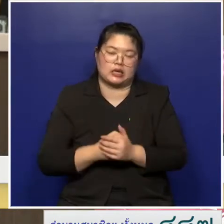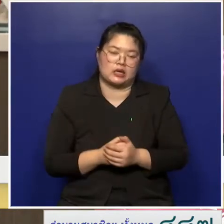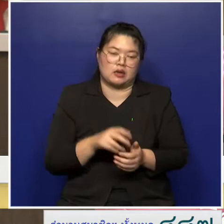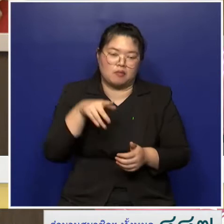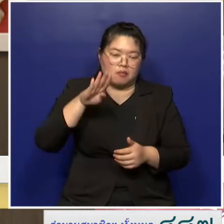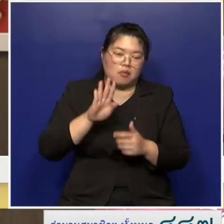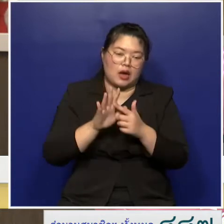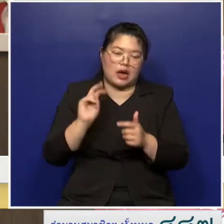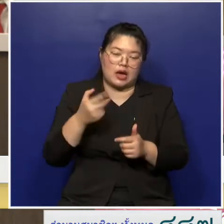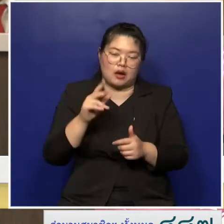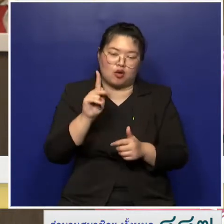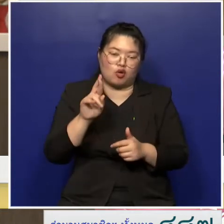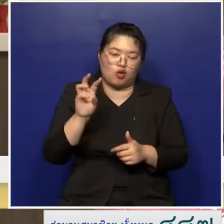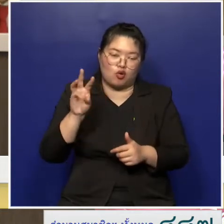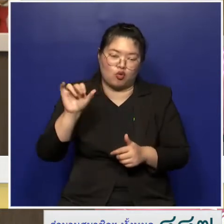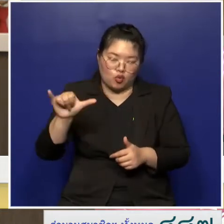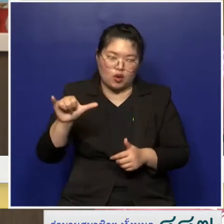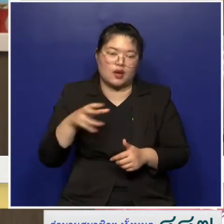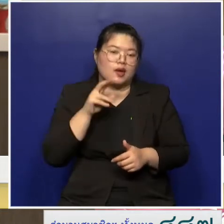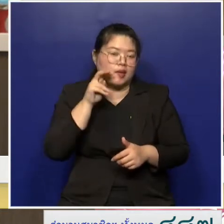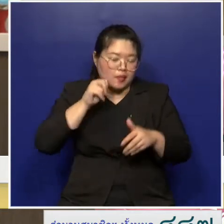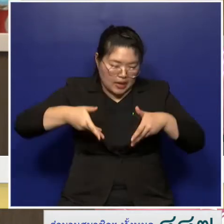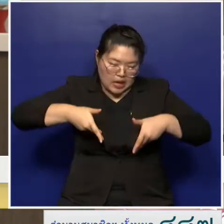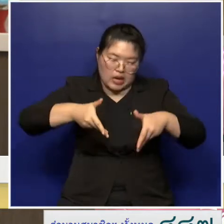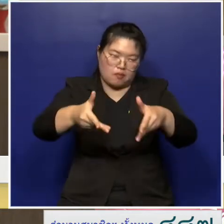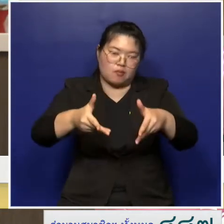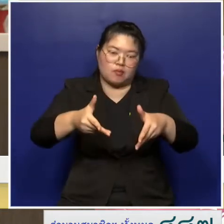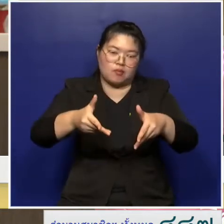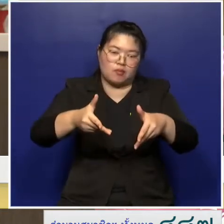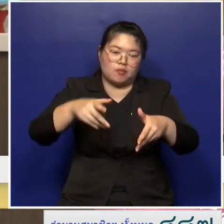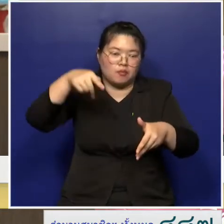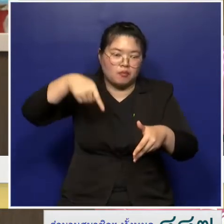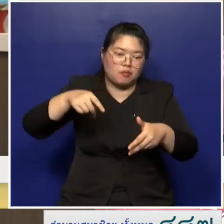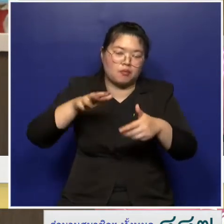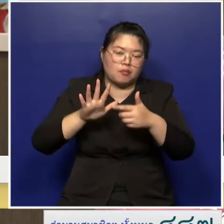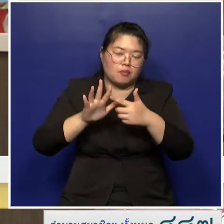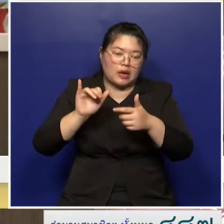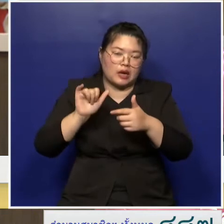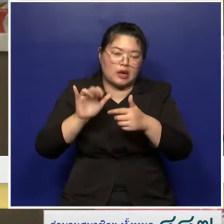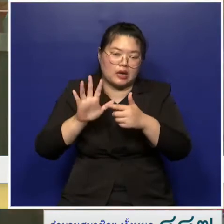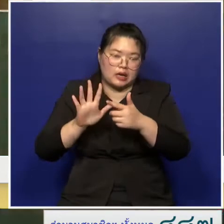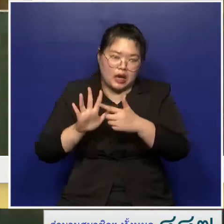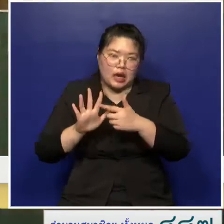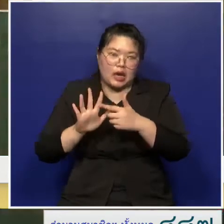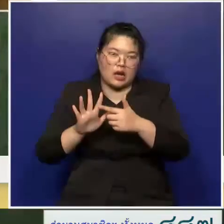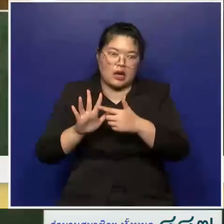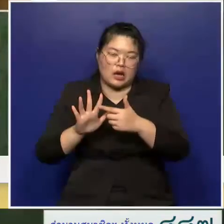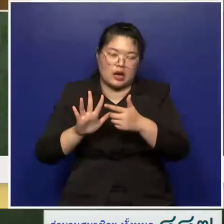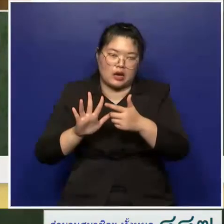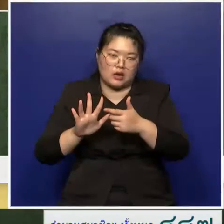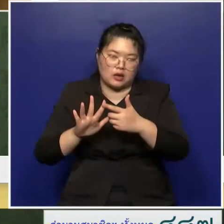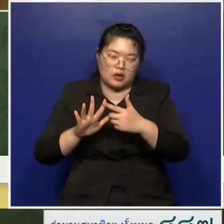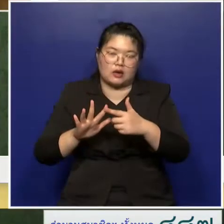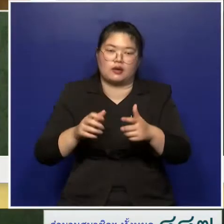พื้นที่ฝั่งตะวนตกของไมphonesจะพัญาน้ำเข็มใไลเข้าสู่พอุดม ของมหมุทองและของ